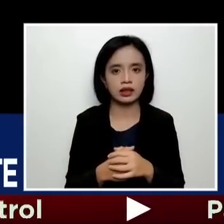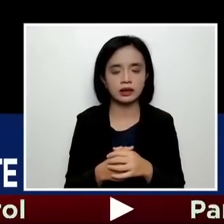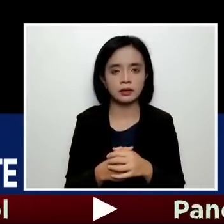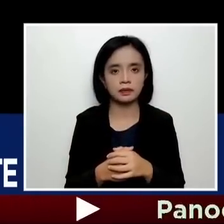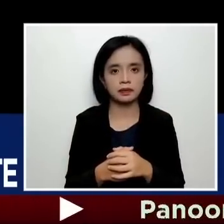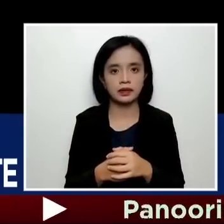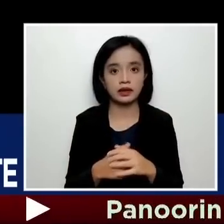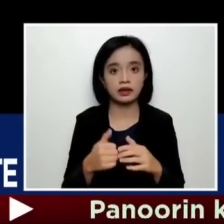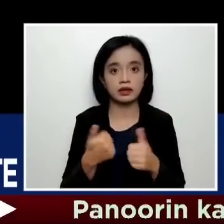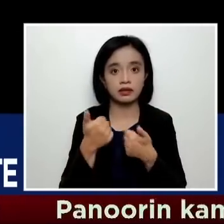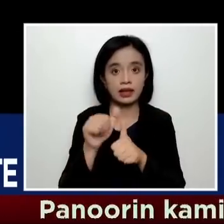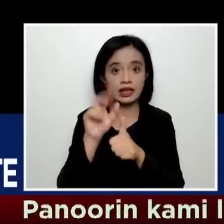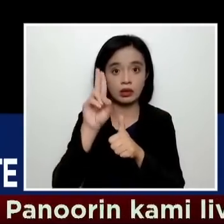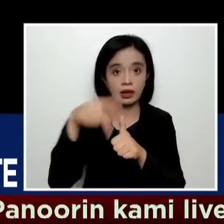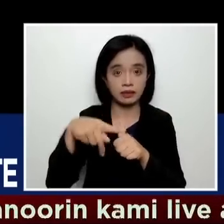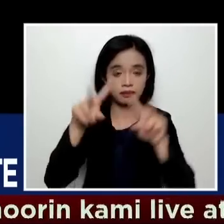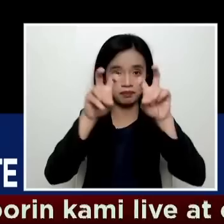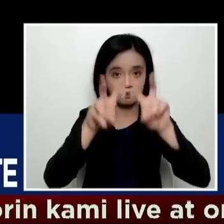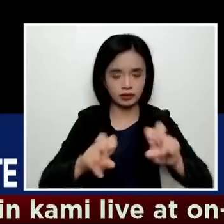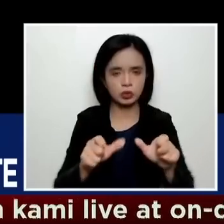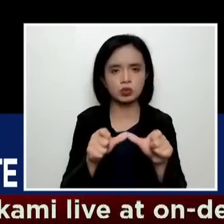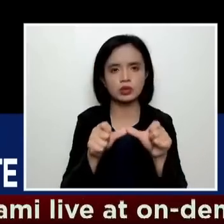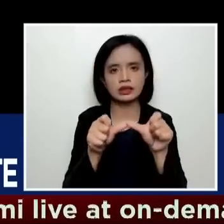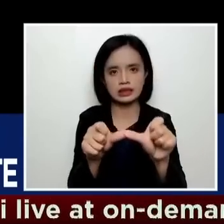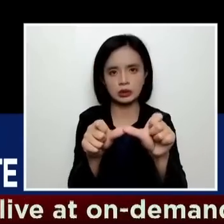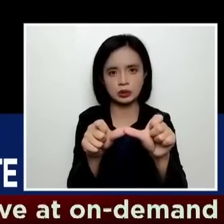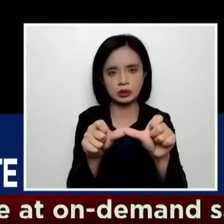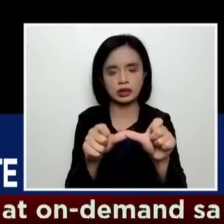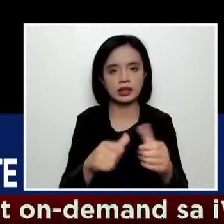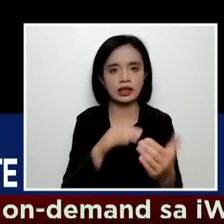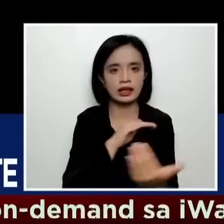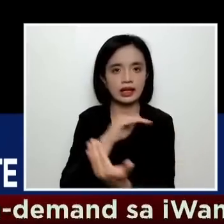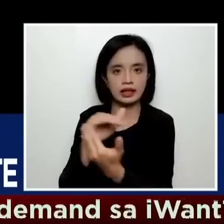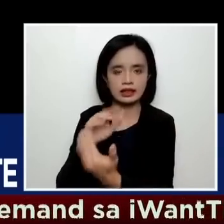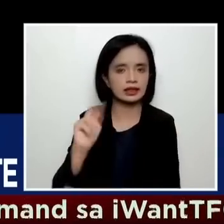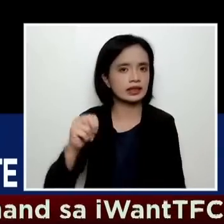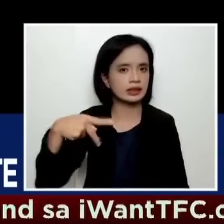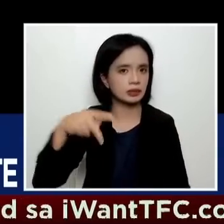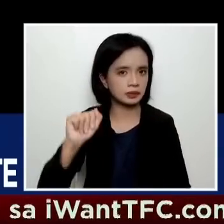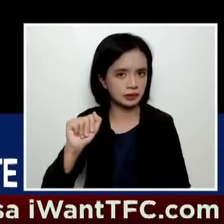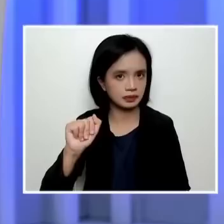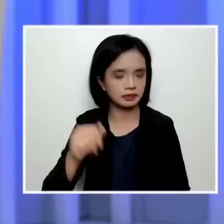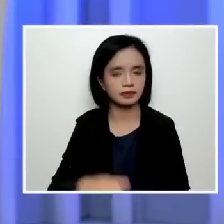follow-up operation ng militar sa lugar laban sa NPA.